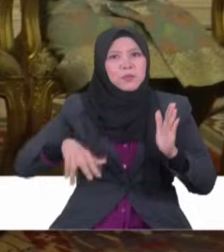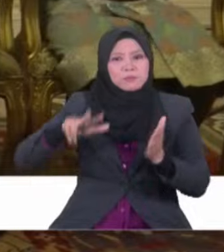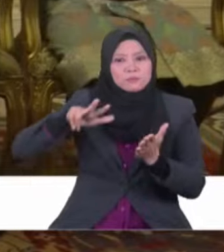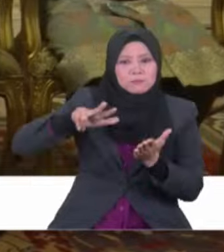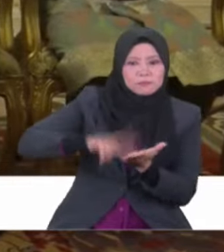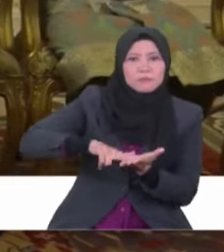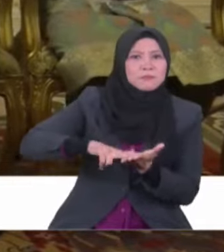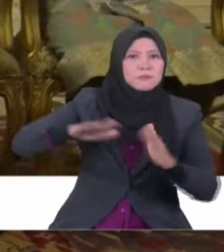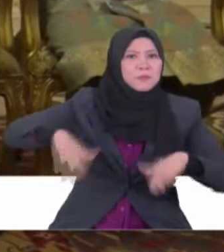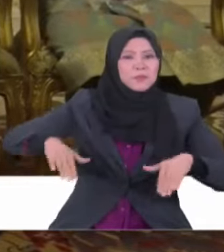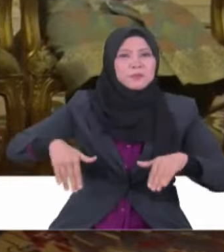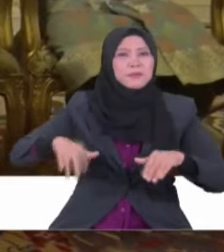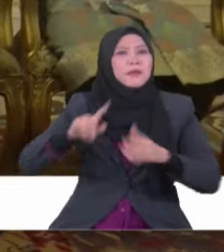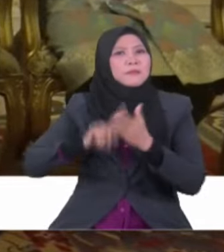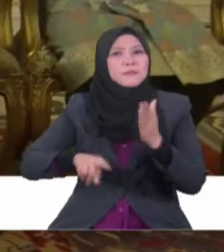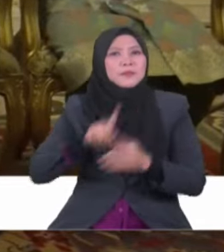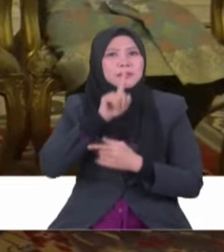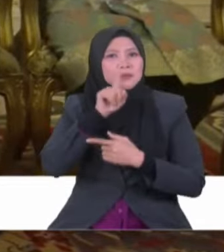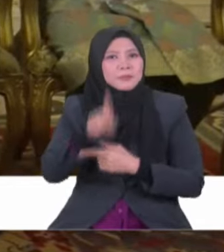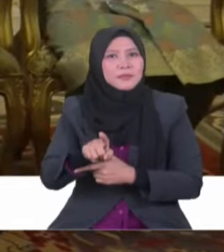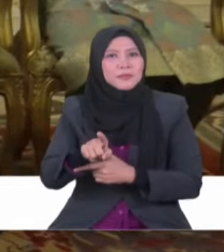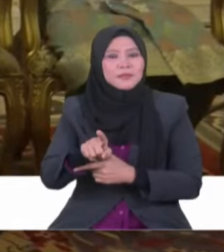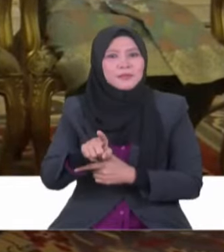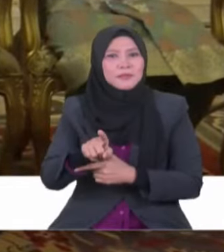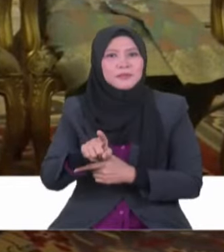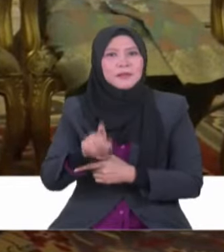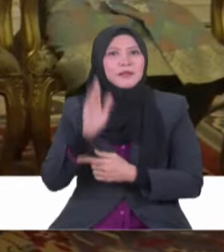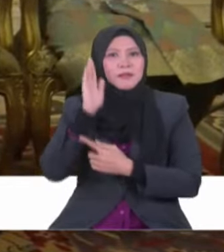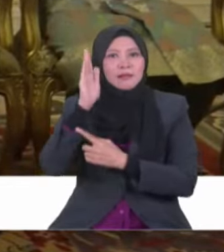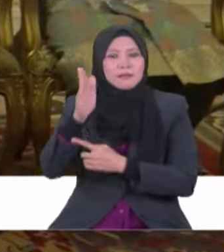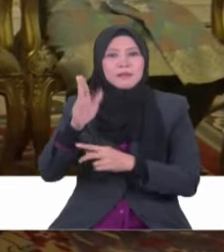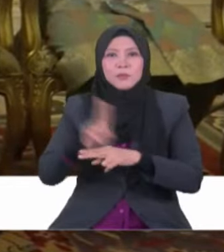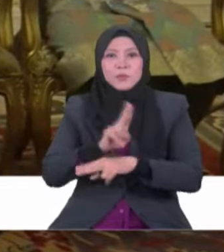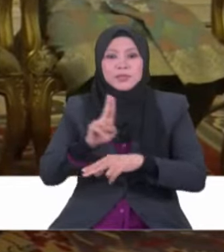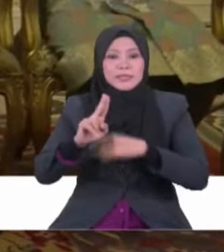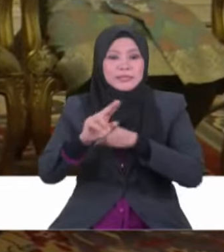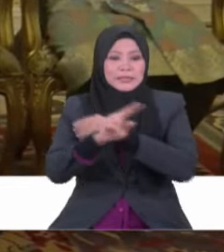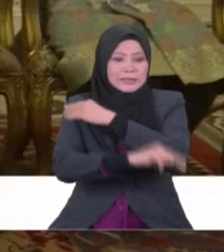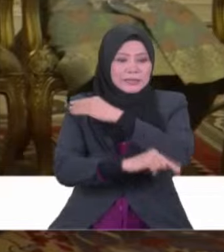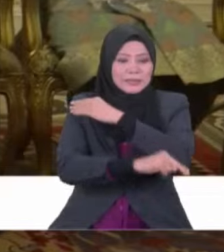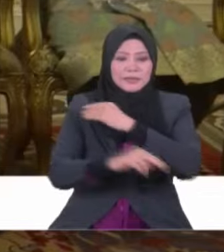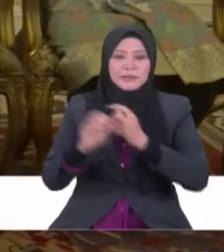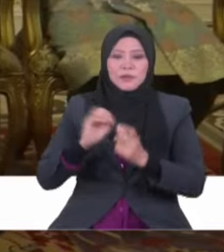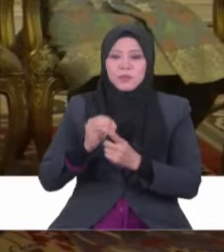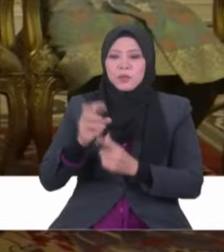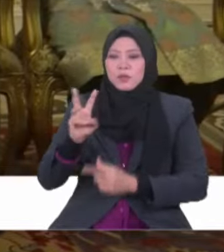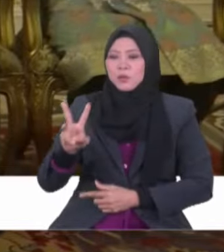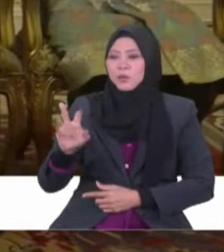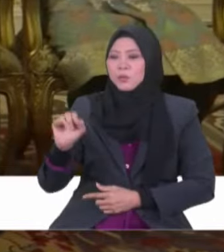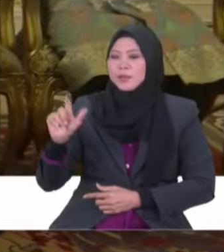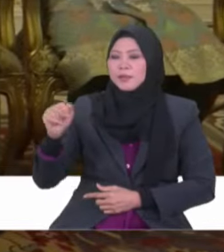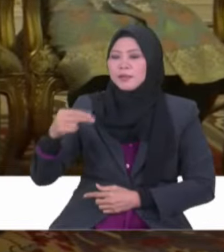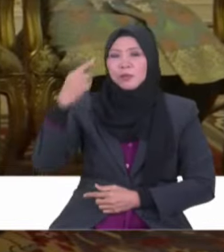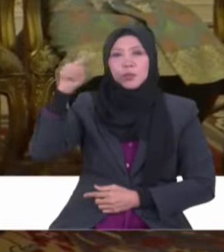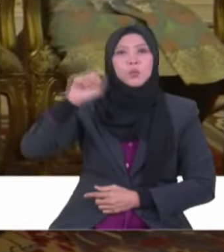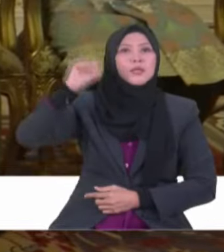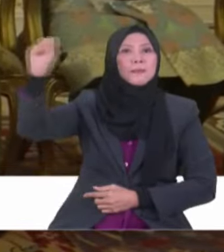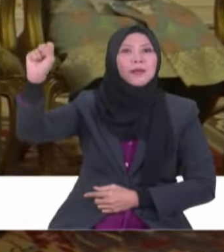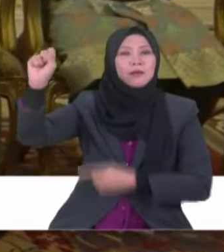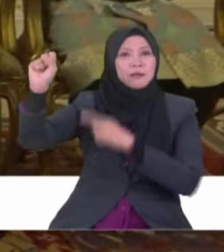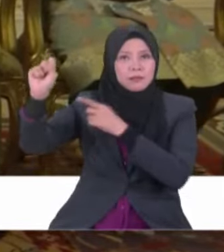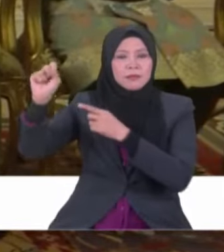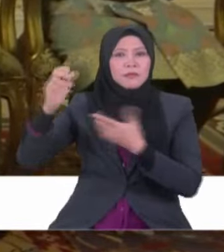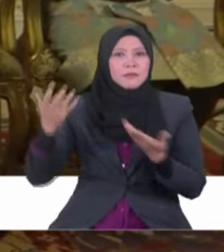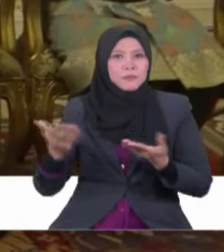dimuktamadkan. Apa sebenarnya yang akan digunakan, negeri atau wilayah untuk Sabah dan Sarawak? Dia